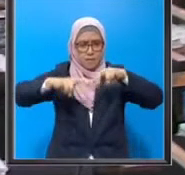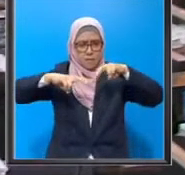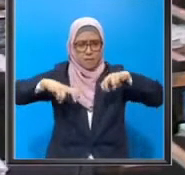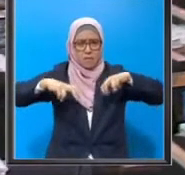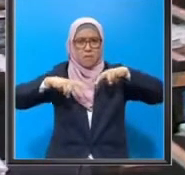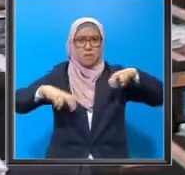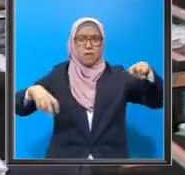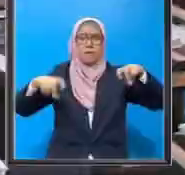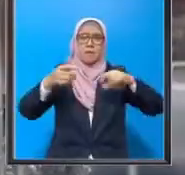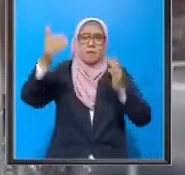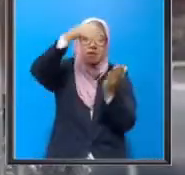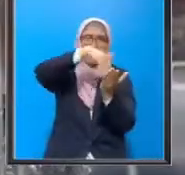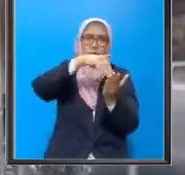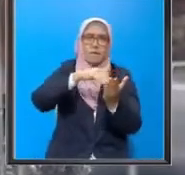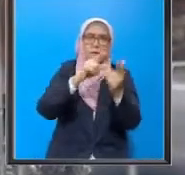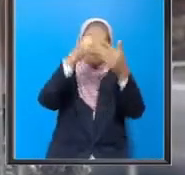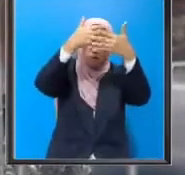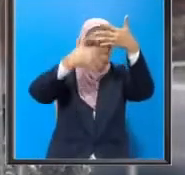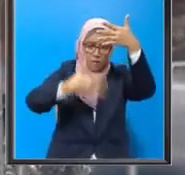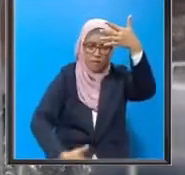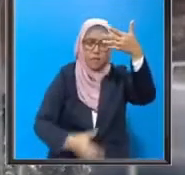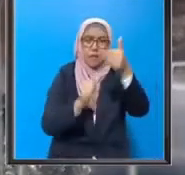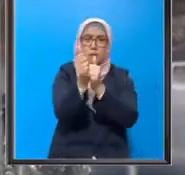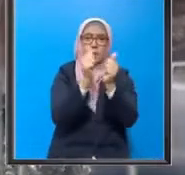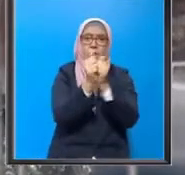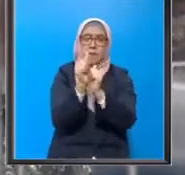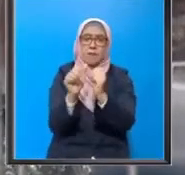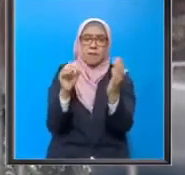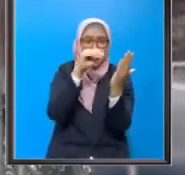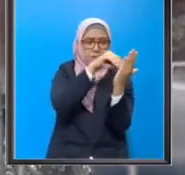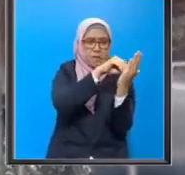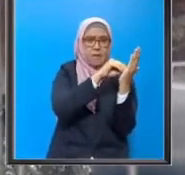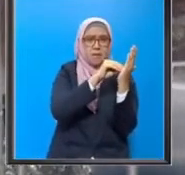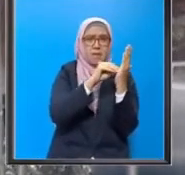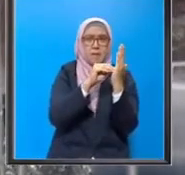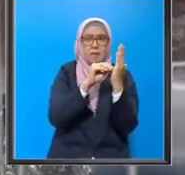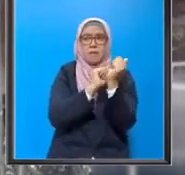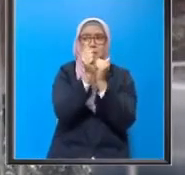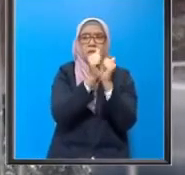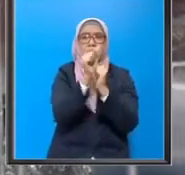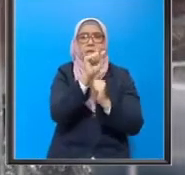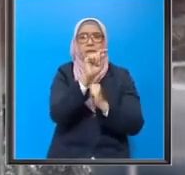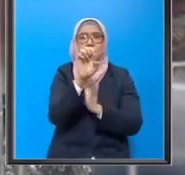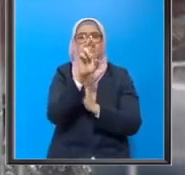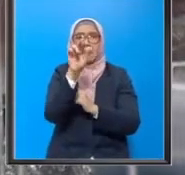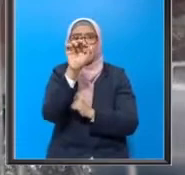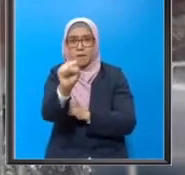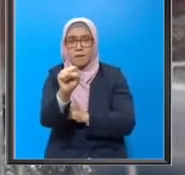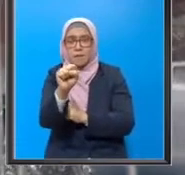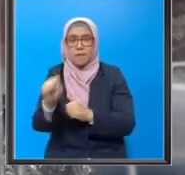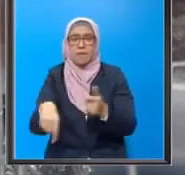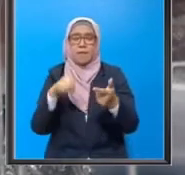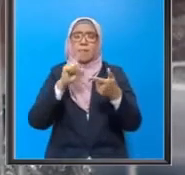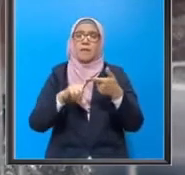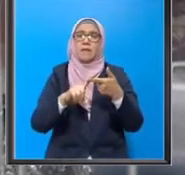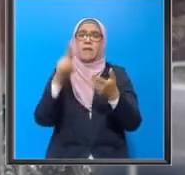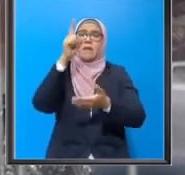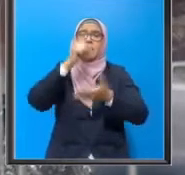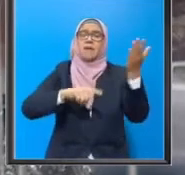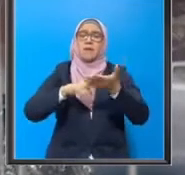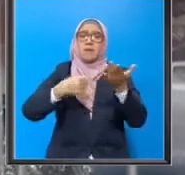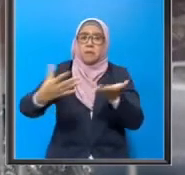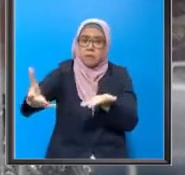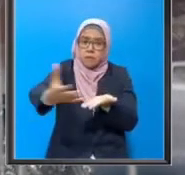senarai sukan trust dan juga program podium dan Apakah hasil program tersebut telah memberikan